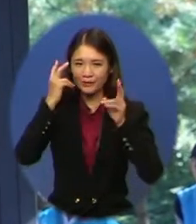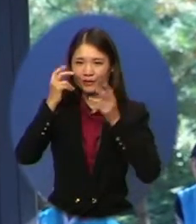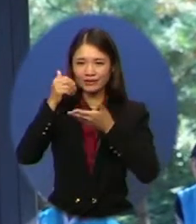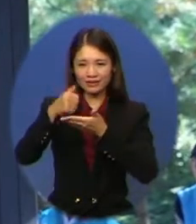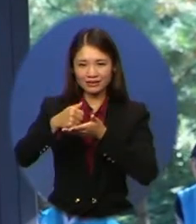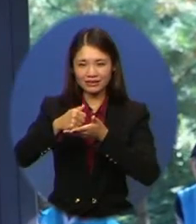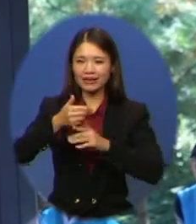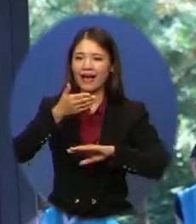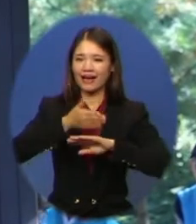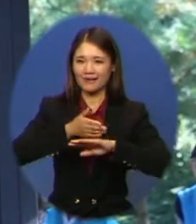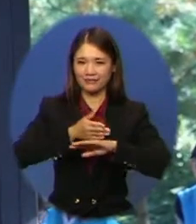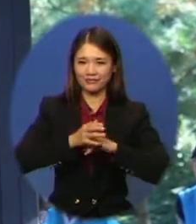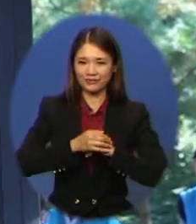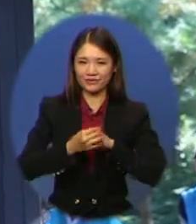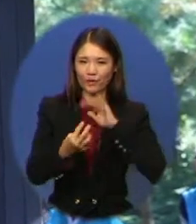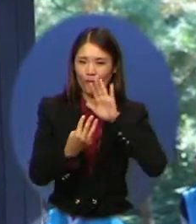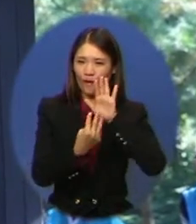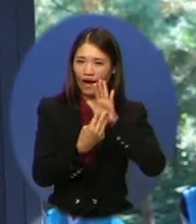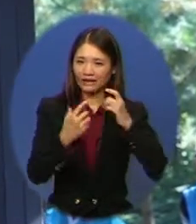그리고 관악구